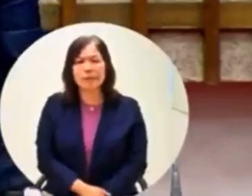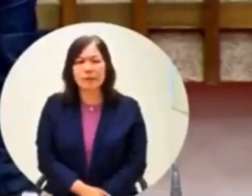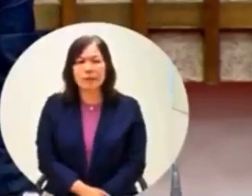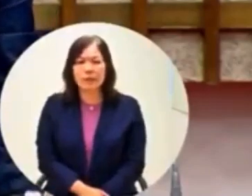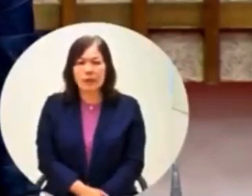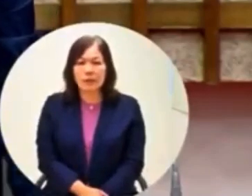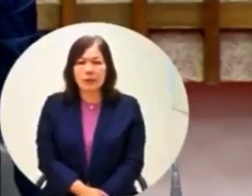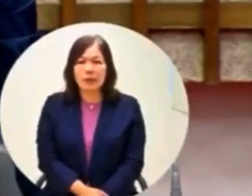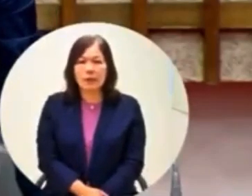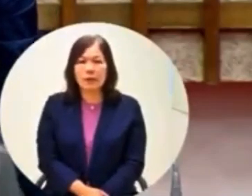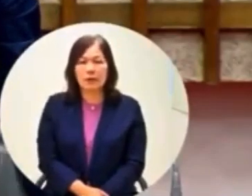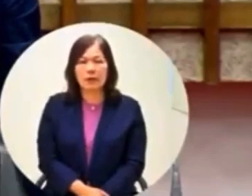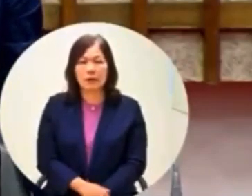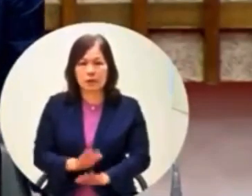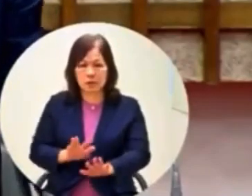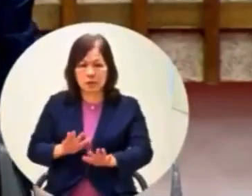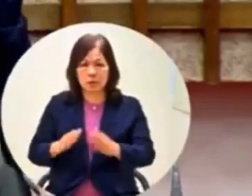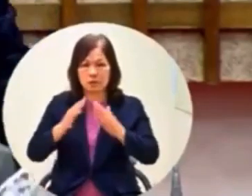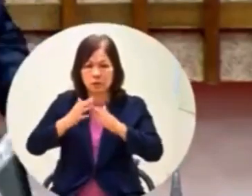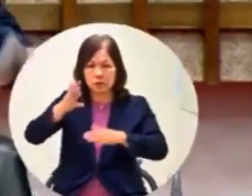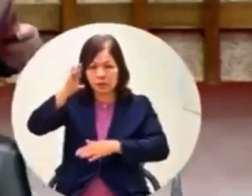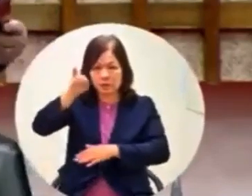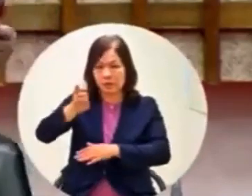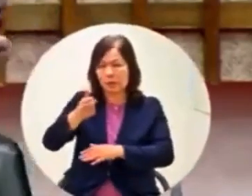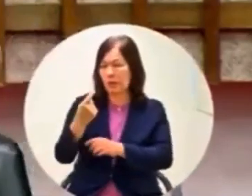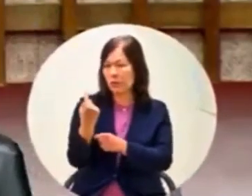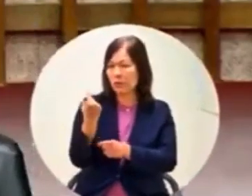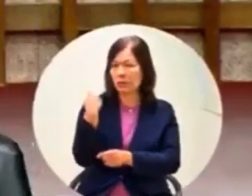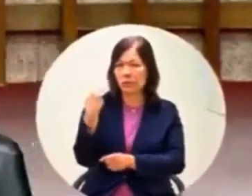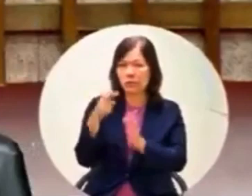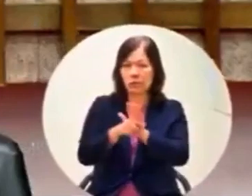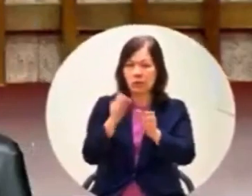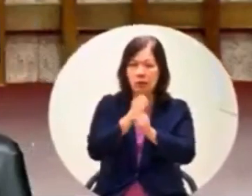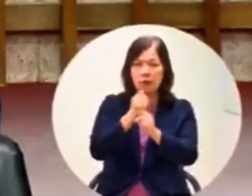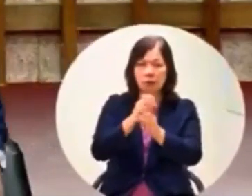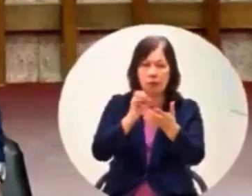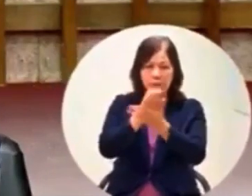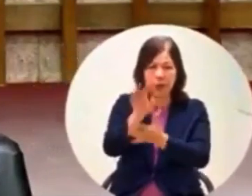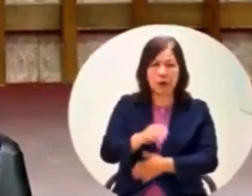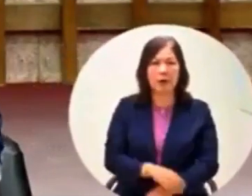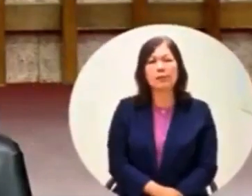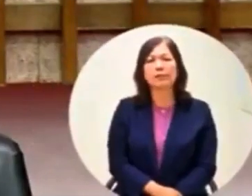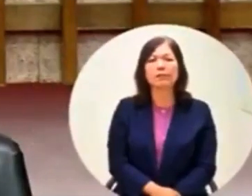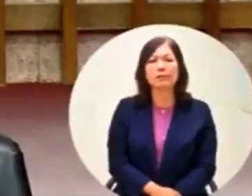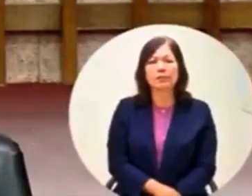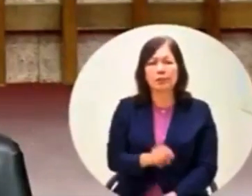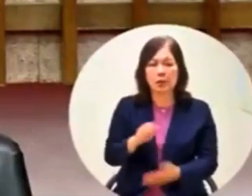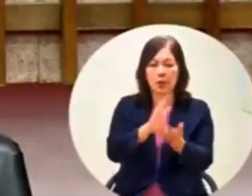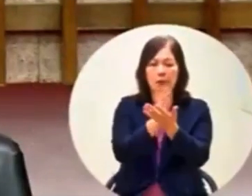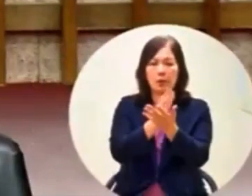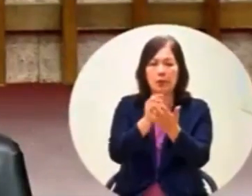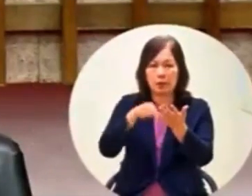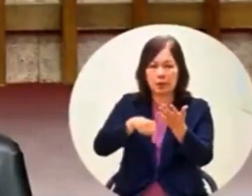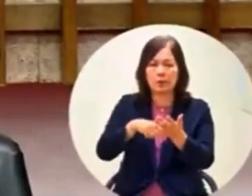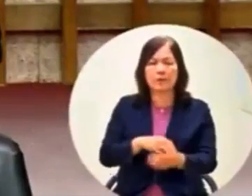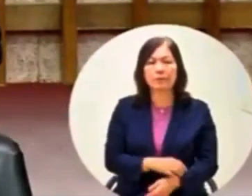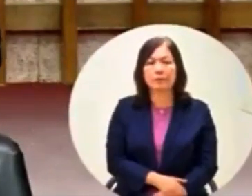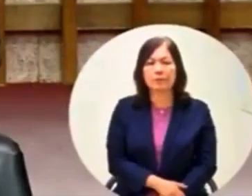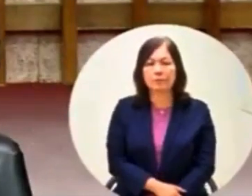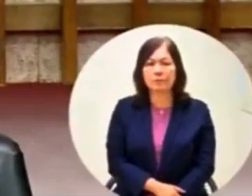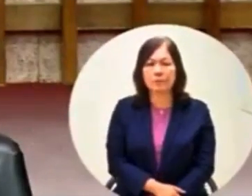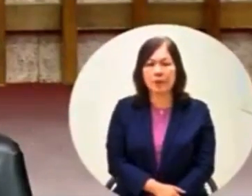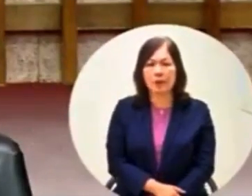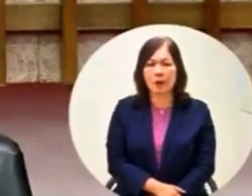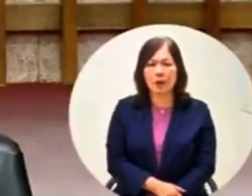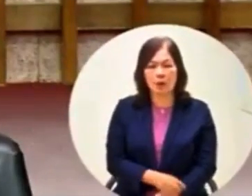们在这一次市长昨天的施政报告，在这一本的施政报告里面，也详读